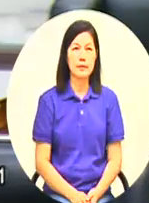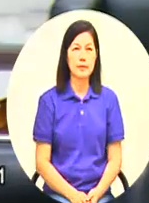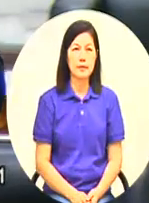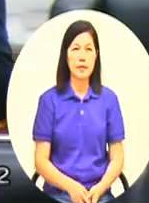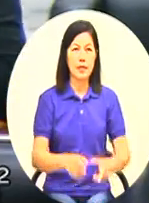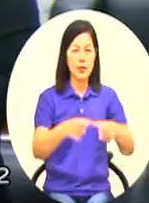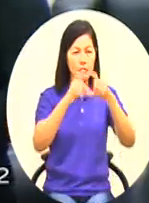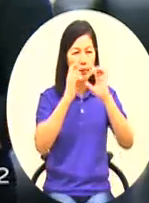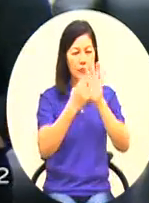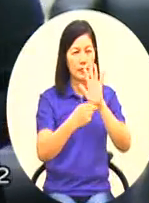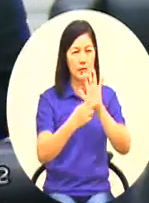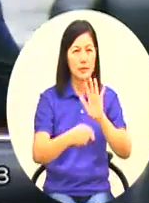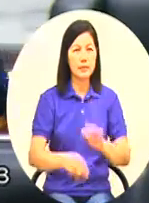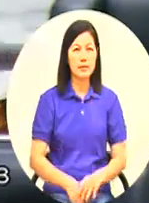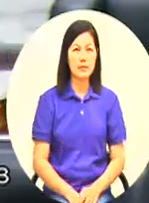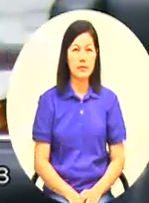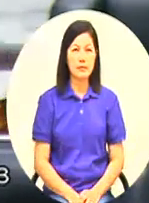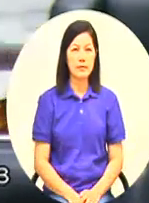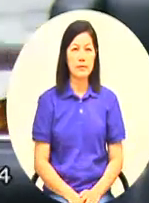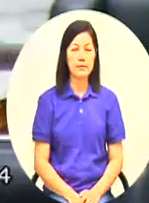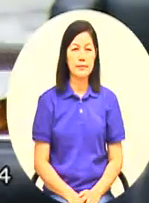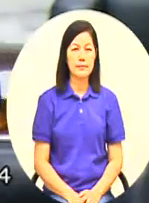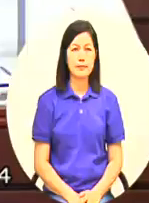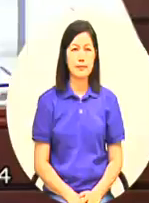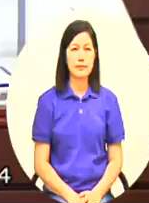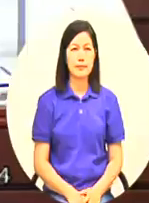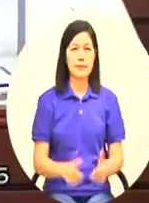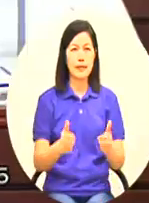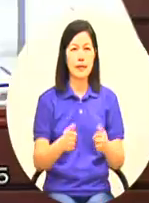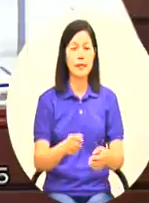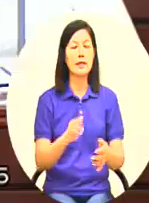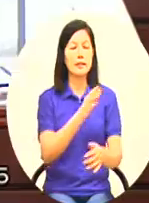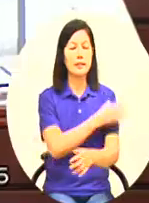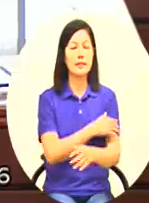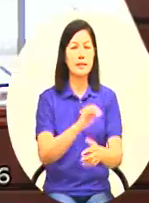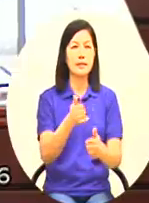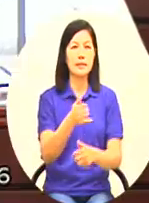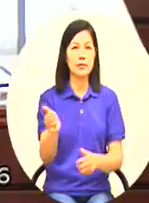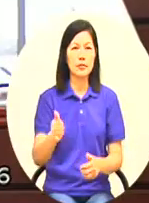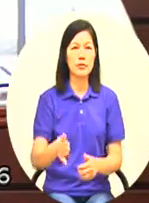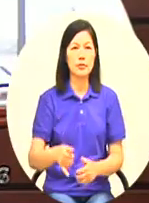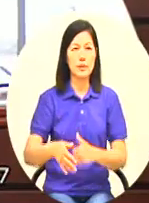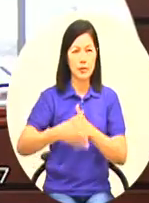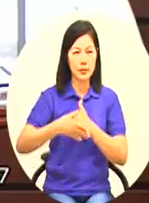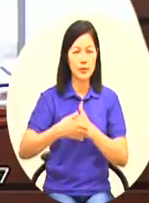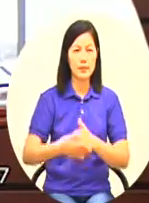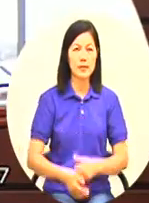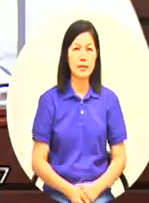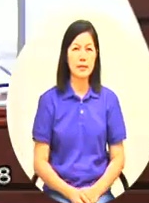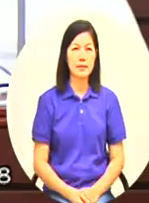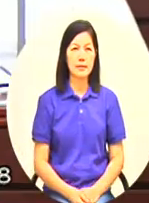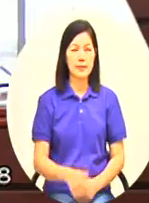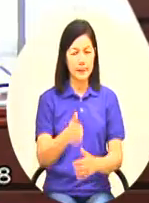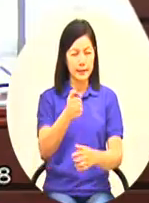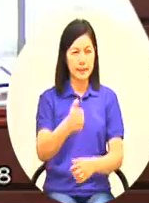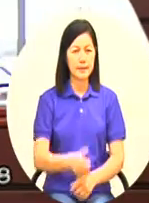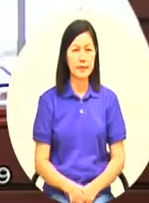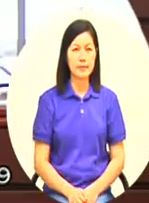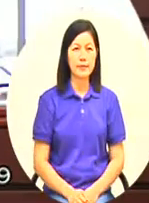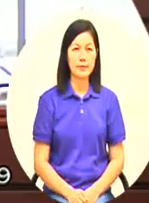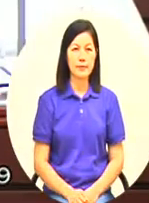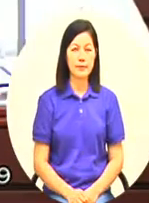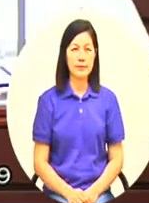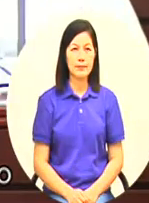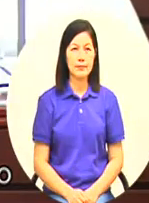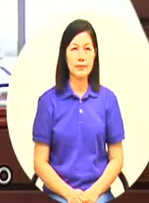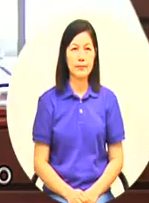应。 谢谢陈议员对我们同仁的一个优异表现的一个鼓励，非常感谢。那治